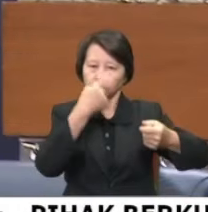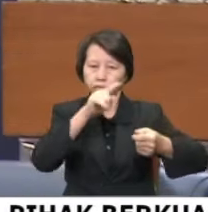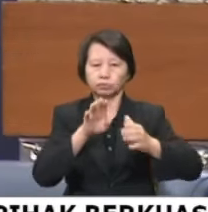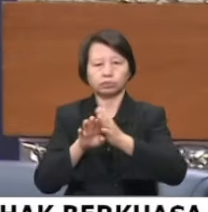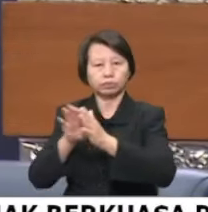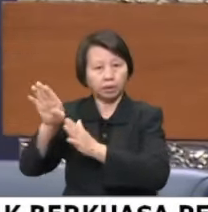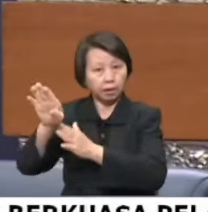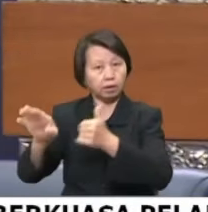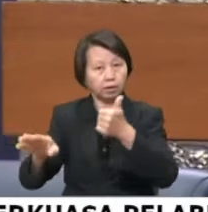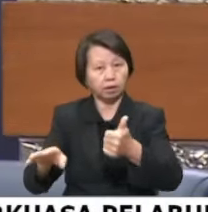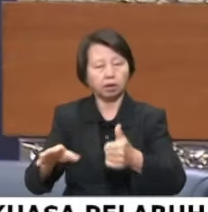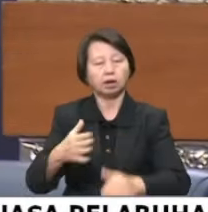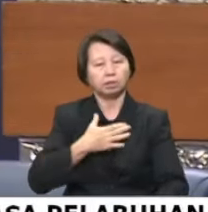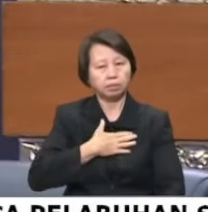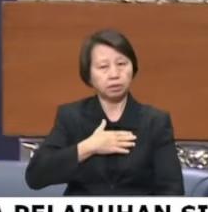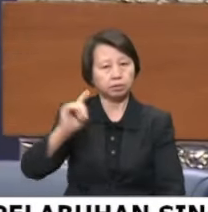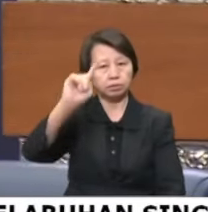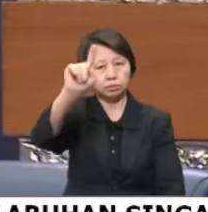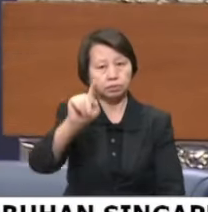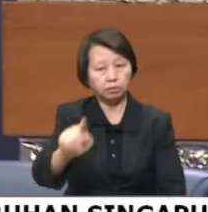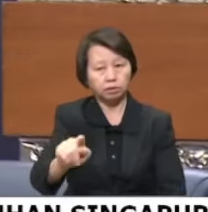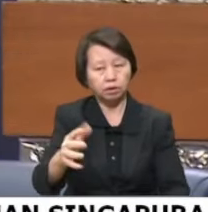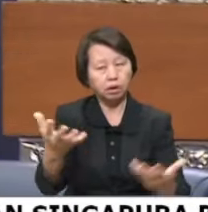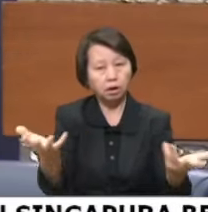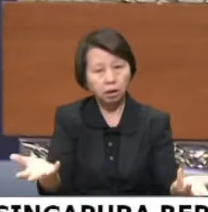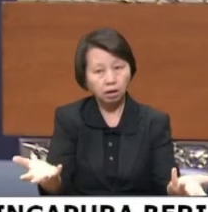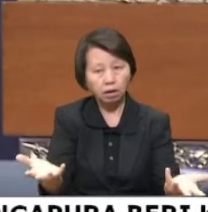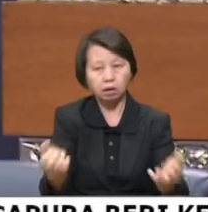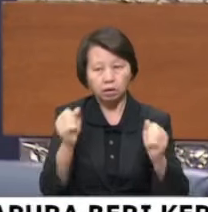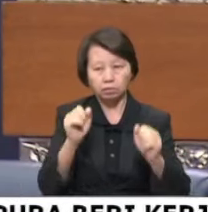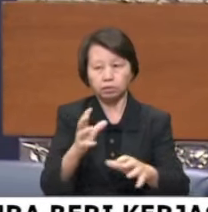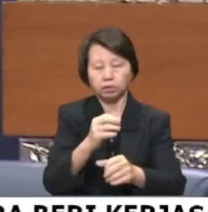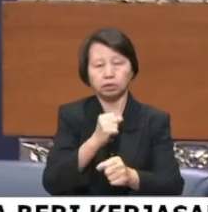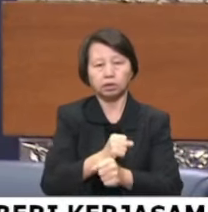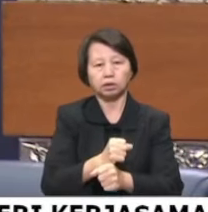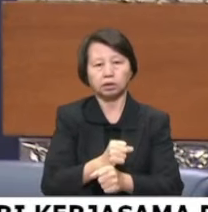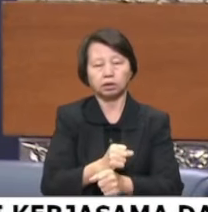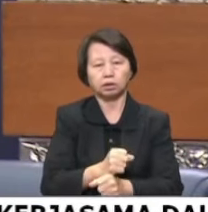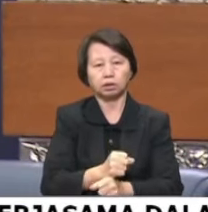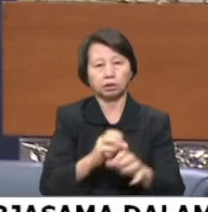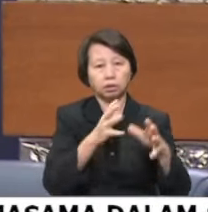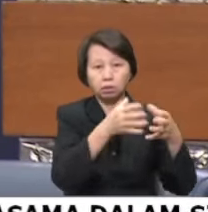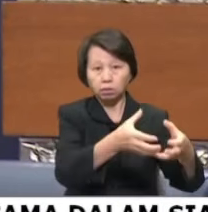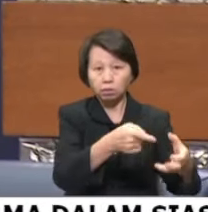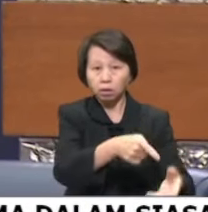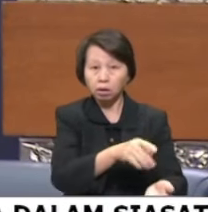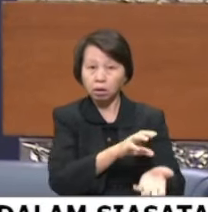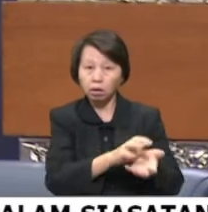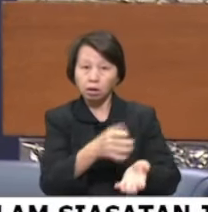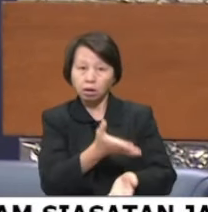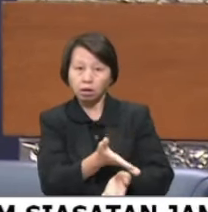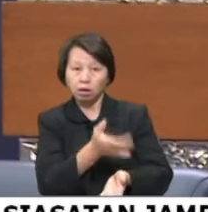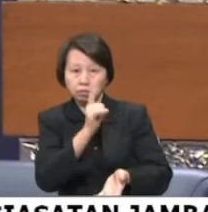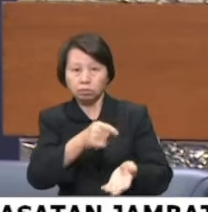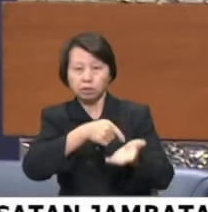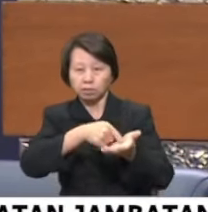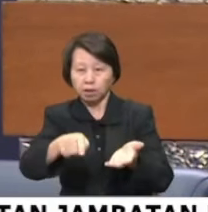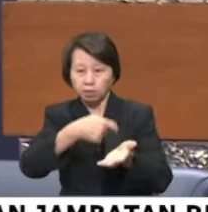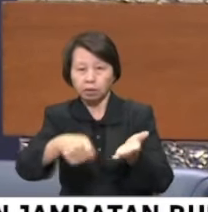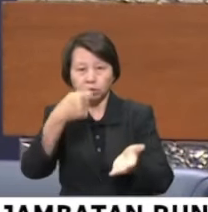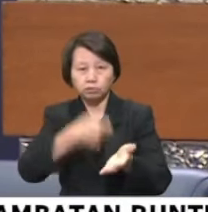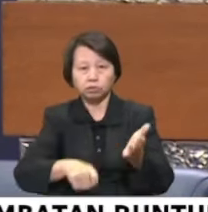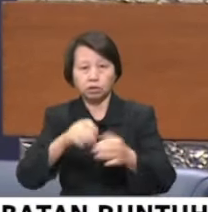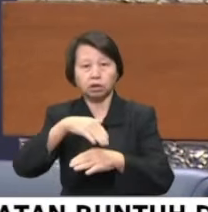di sini adalah apakah ia akan membawa kesan kepada golongan yang terjejas yang perlu membayar cukai yang